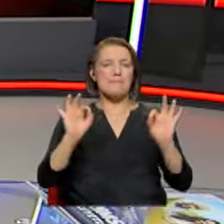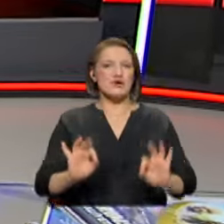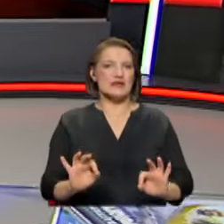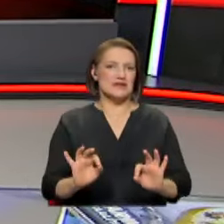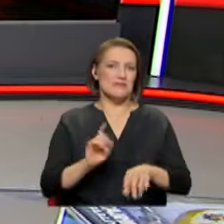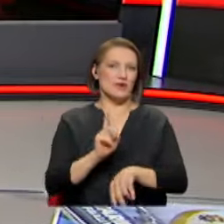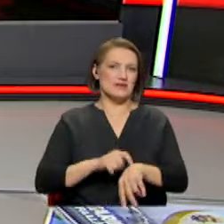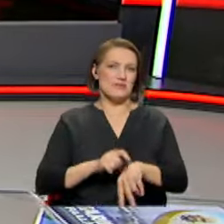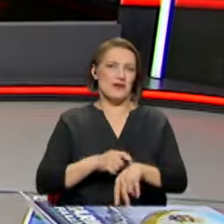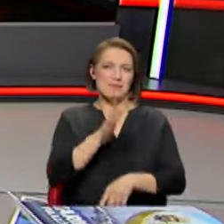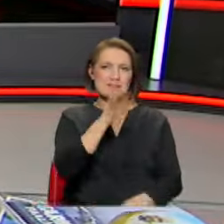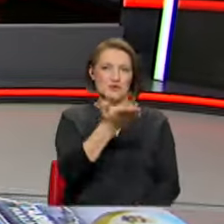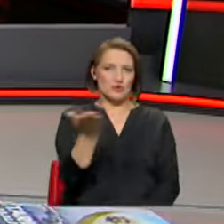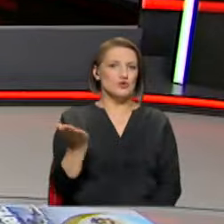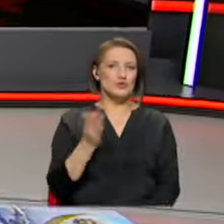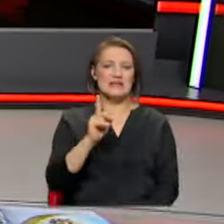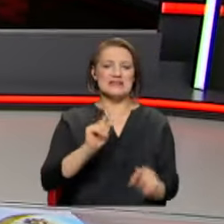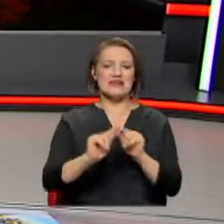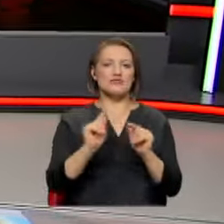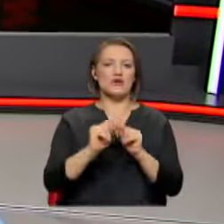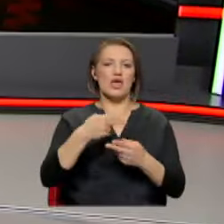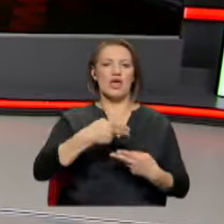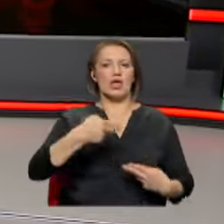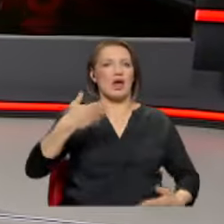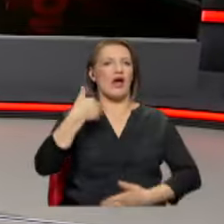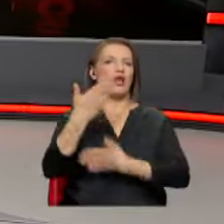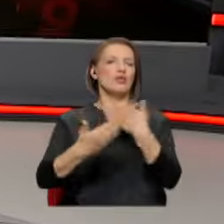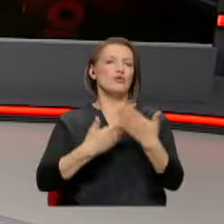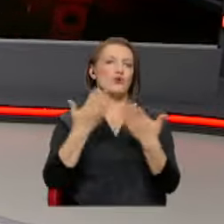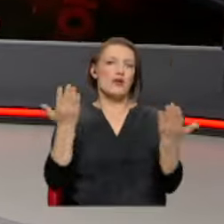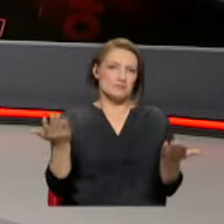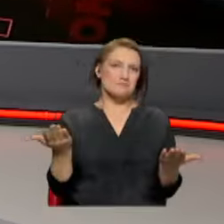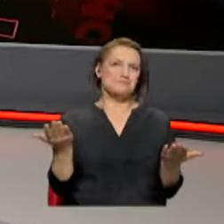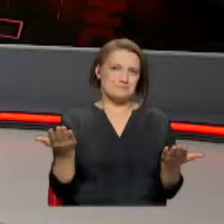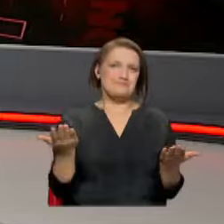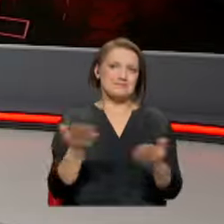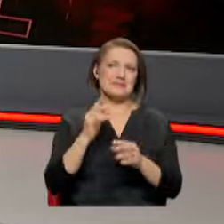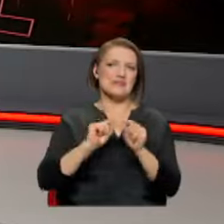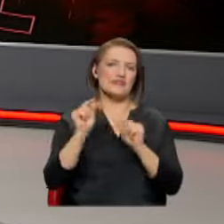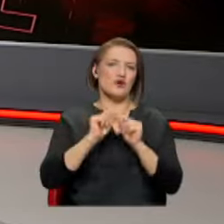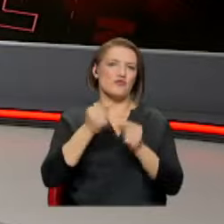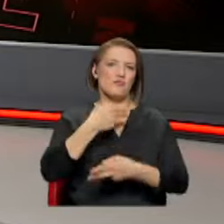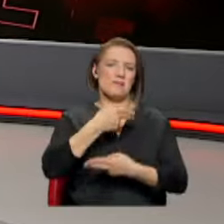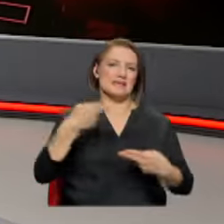ama şimdi biliyorsunuz bir tasarruf masalıdır anlatılıyor. İşte yani o da bir tasarruf masalı